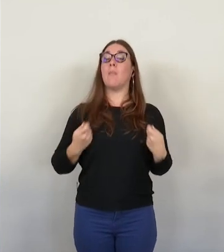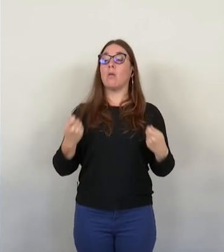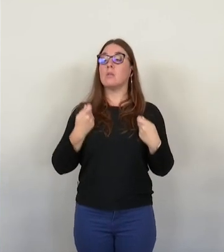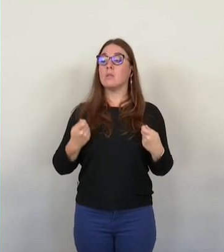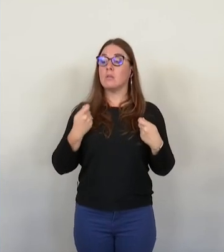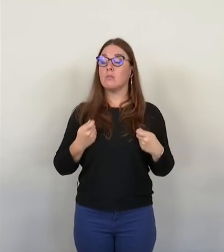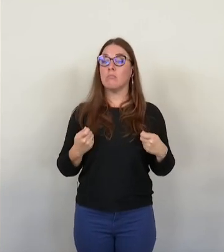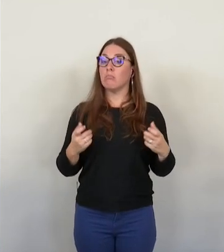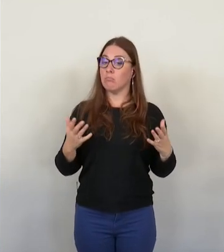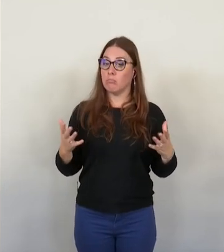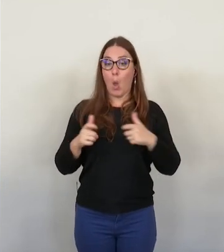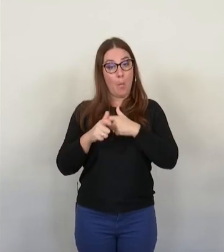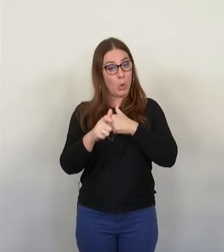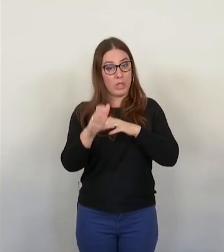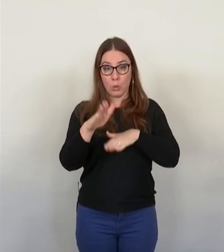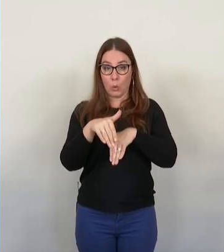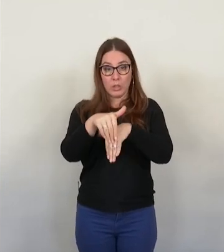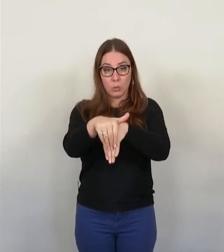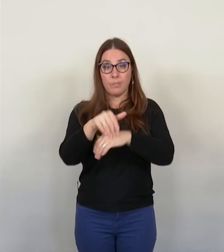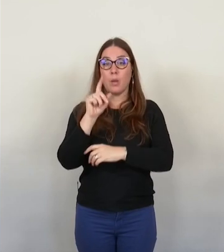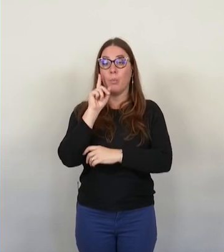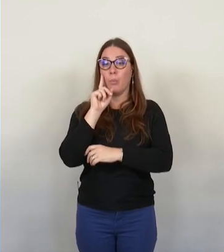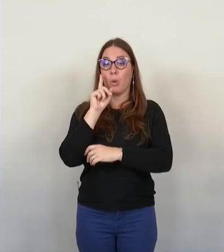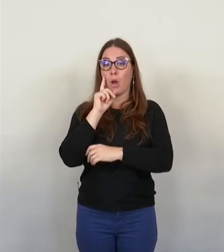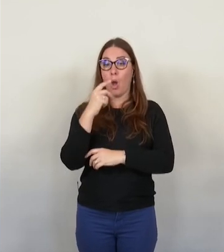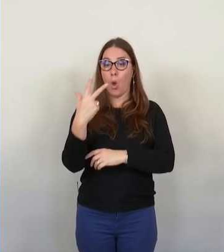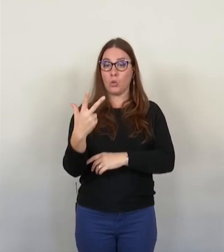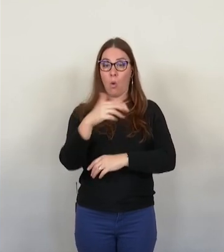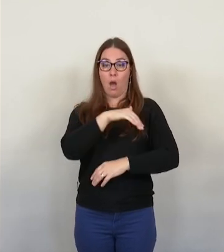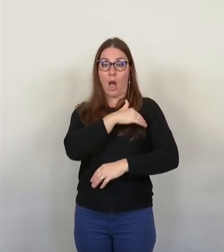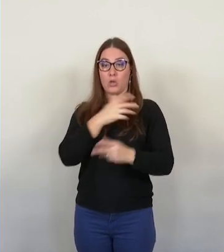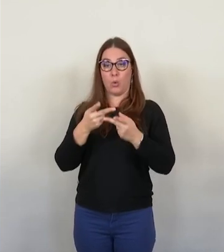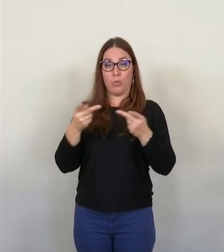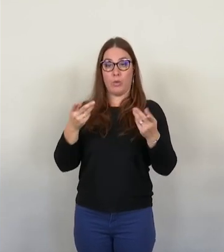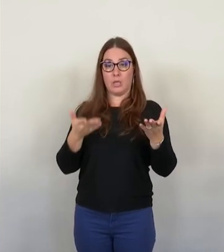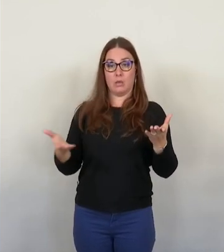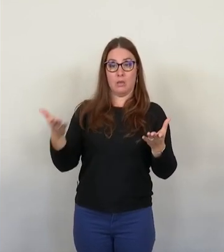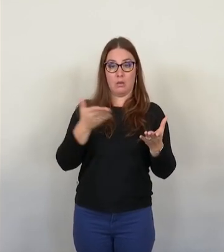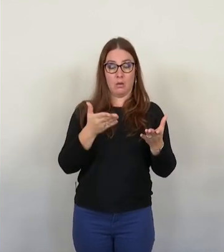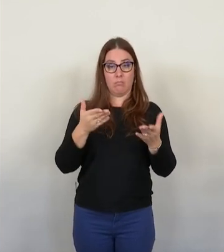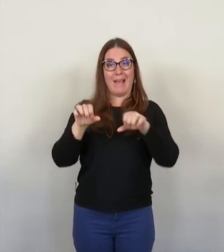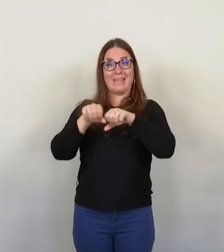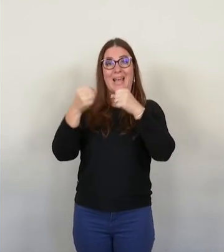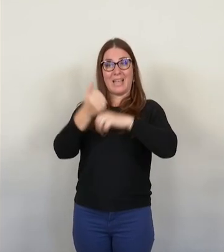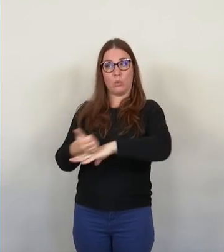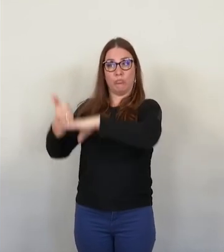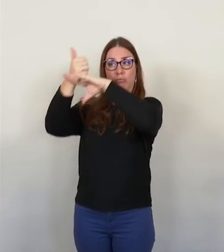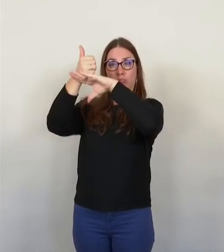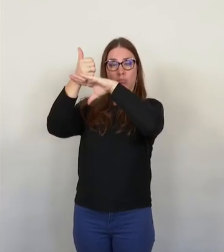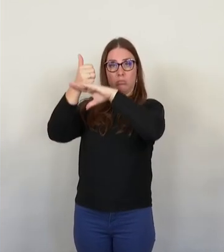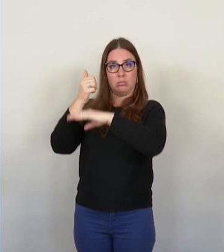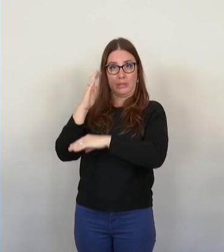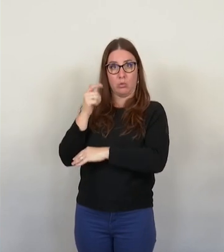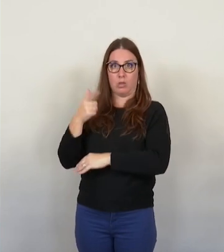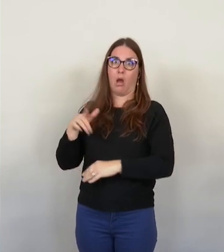dépens la procédure continue puisque les trois agents publics se sont pourvu en cassation donc et c'est d'ailleurs